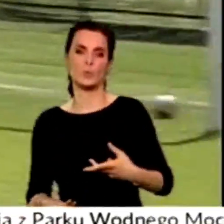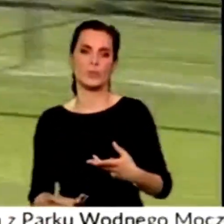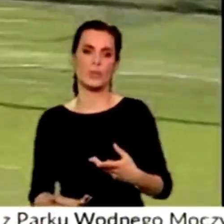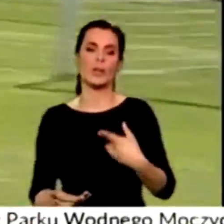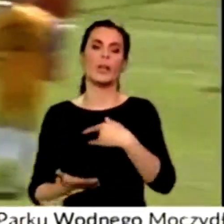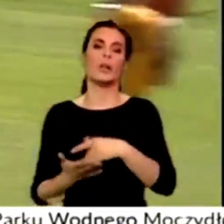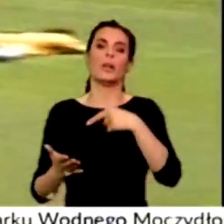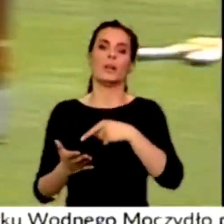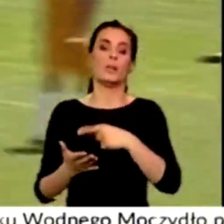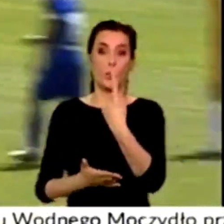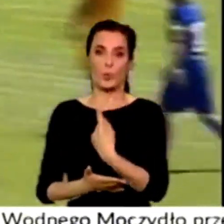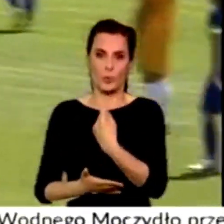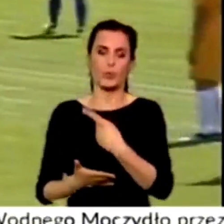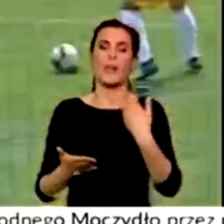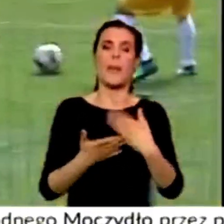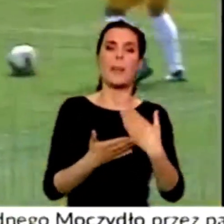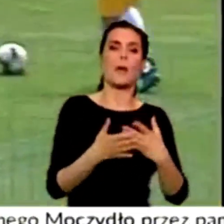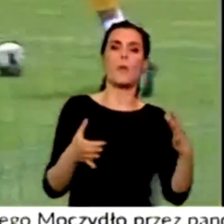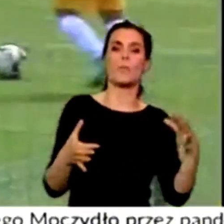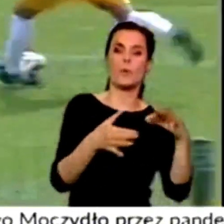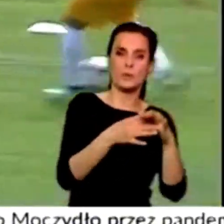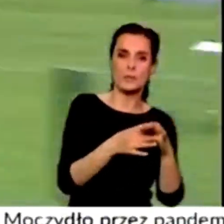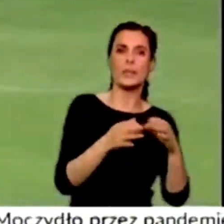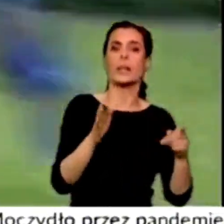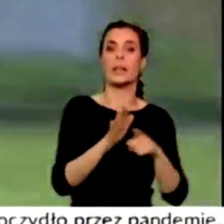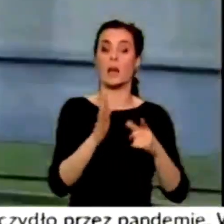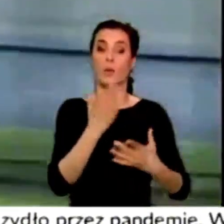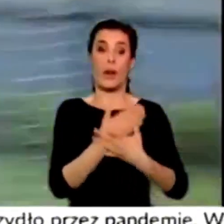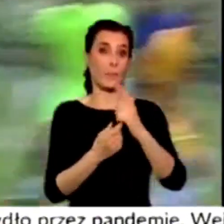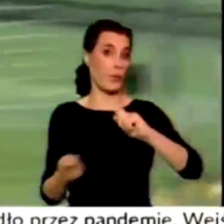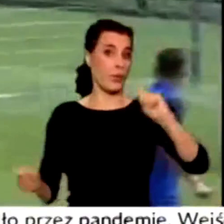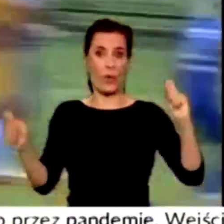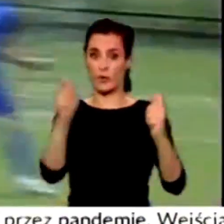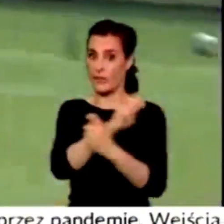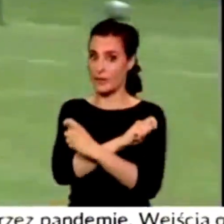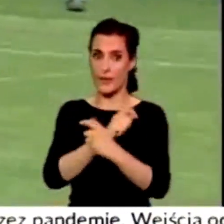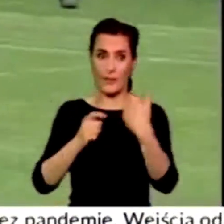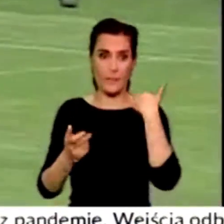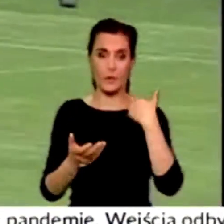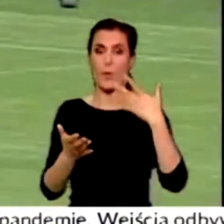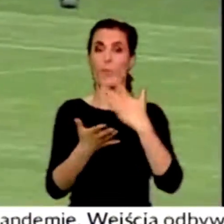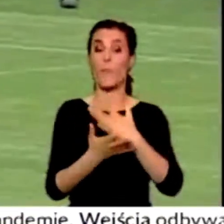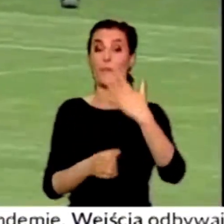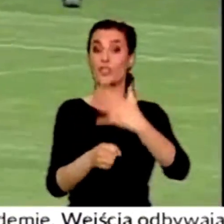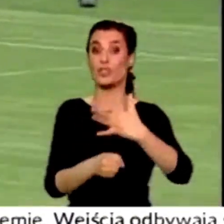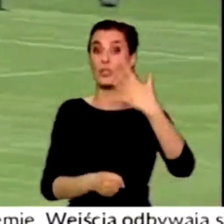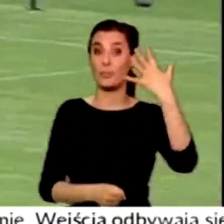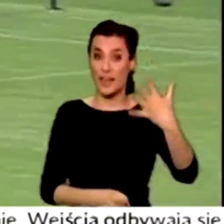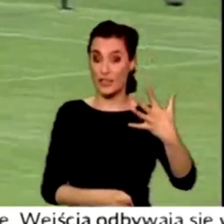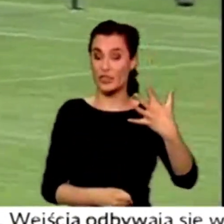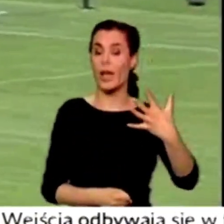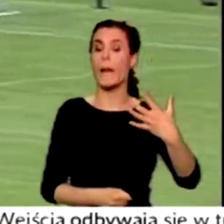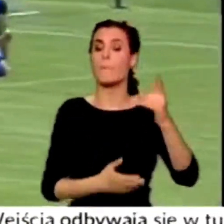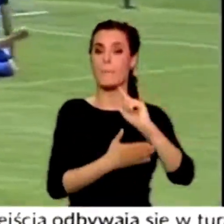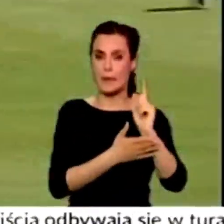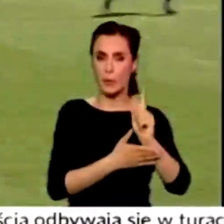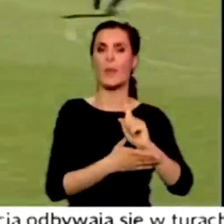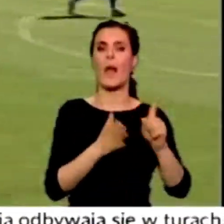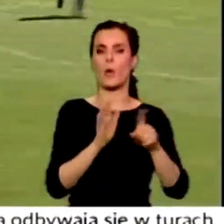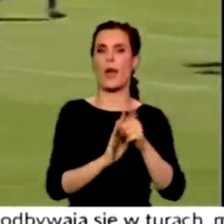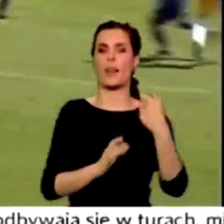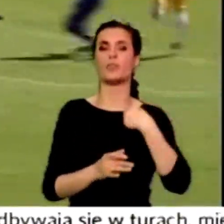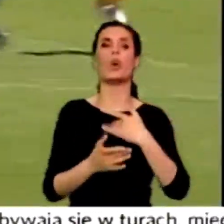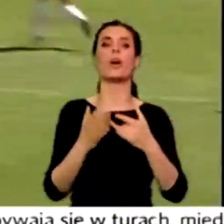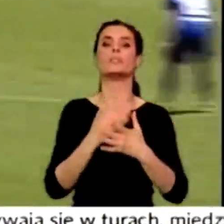i nieszczęśliwym rykoszecie. Po przerwie karta się odwróciła. W 55 minucie gospodarze wyrównali po golu